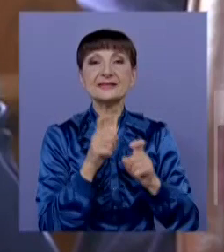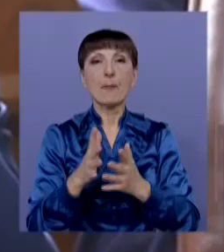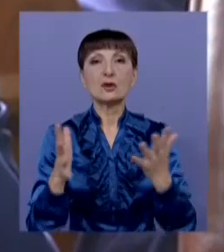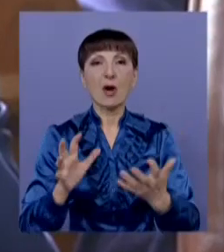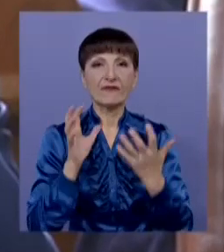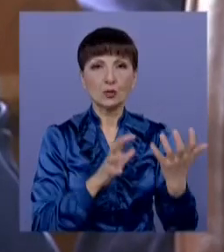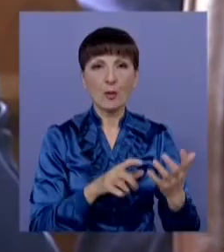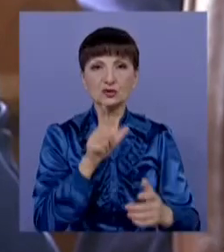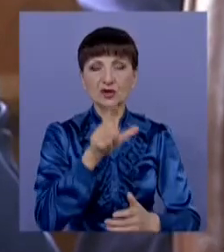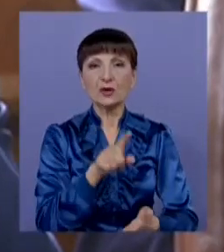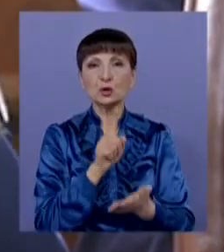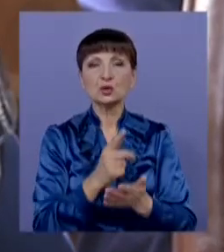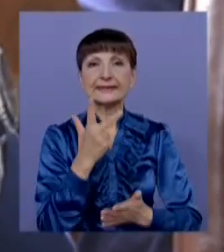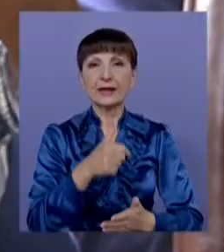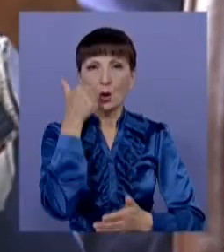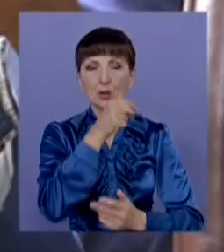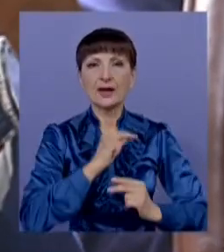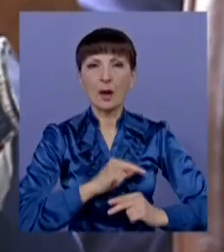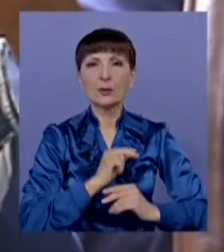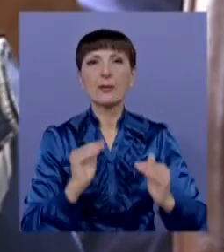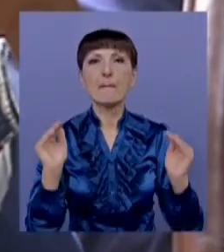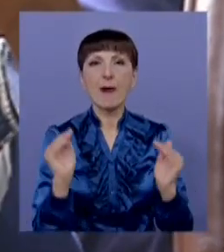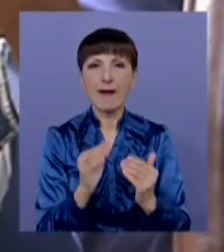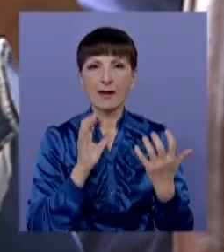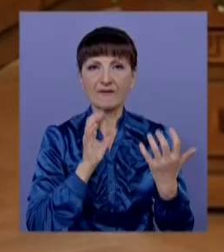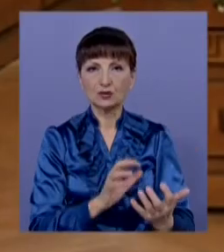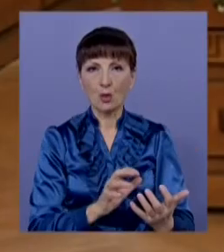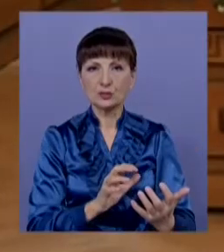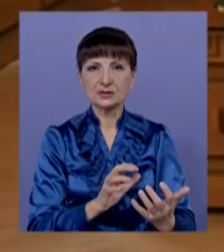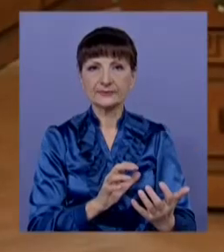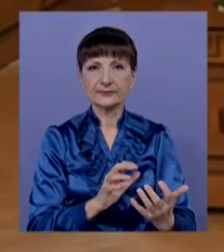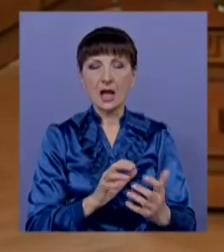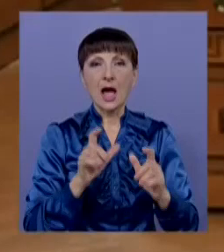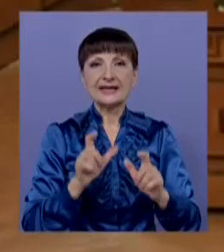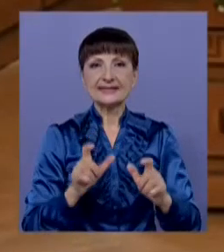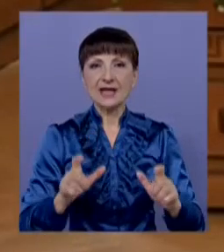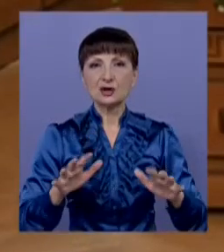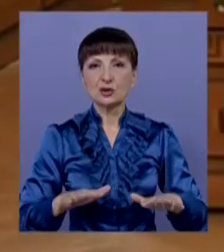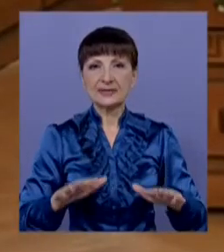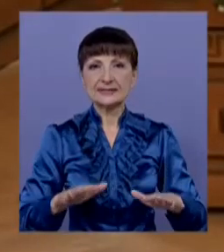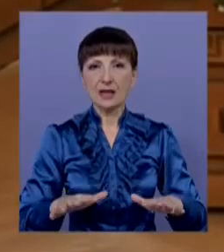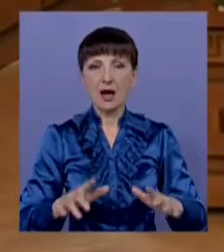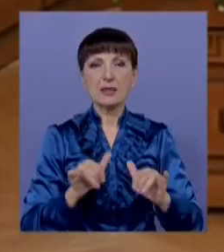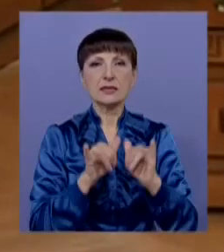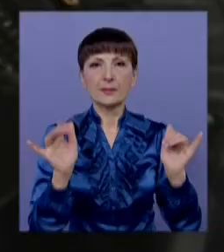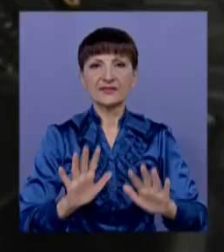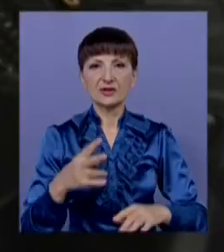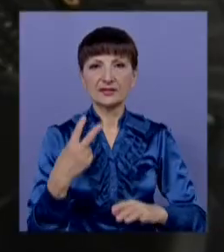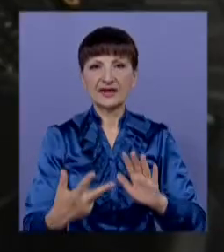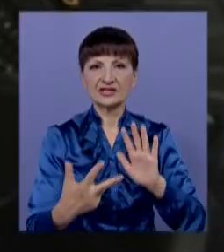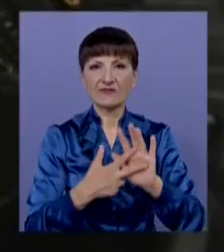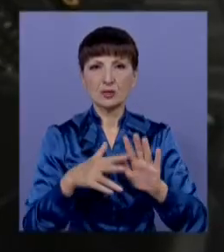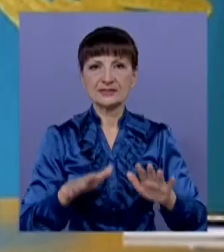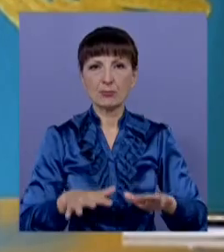он должен 3 года отработать на маленьком автобусе, который сидящие места не превышают 28